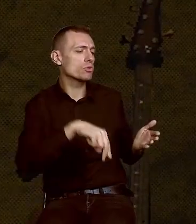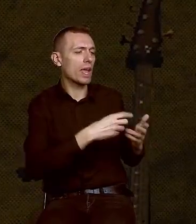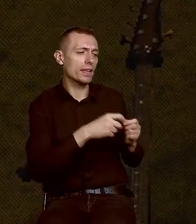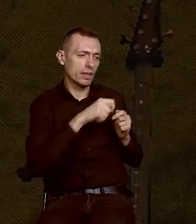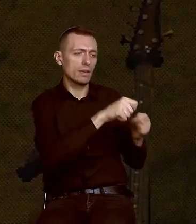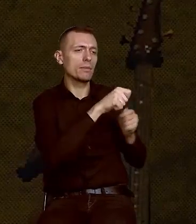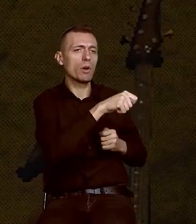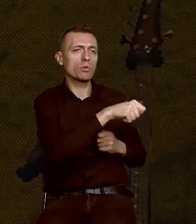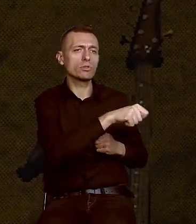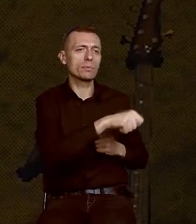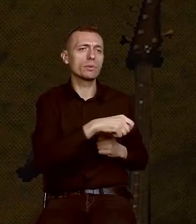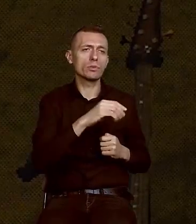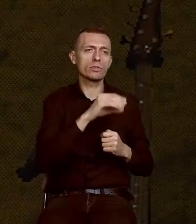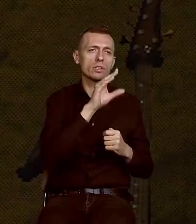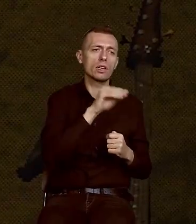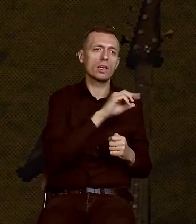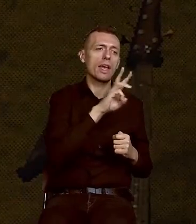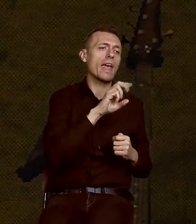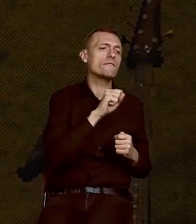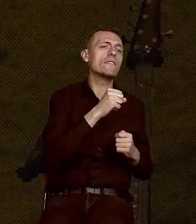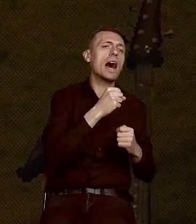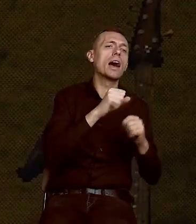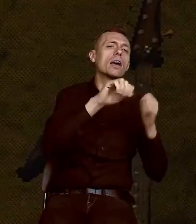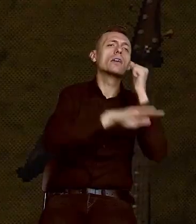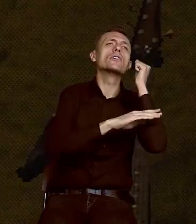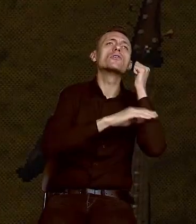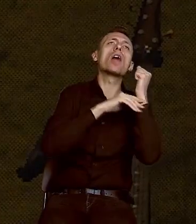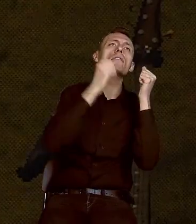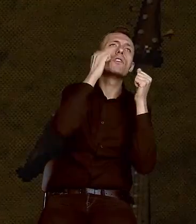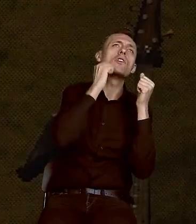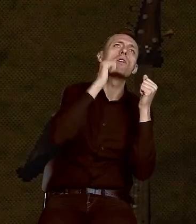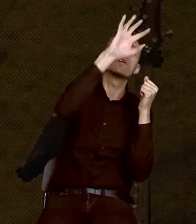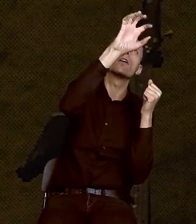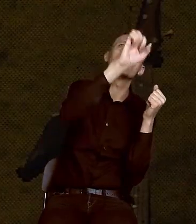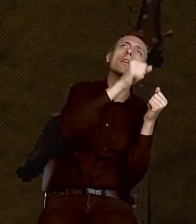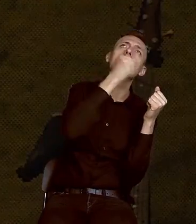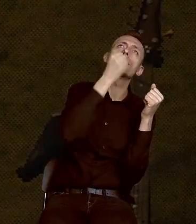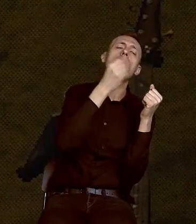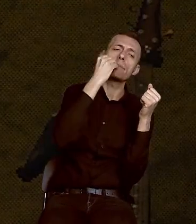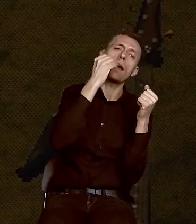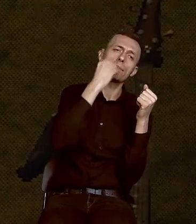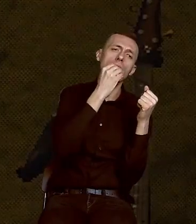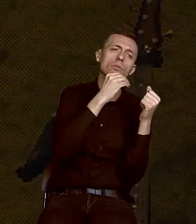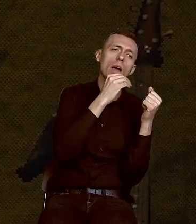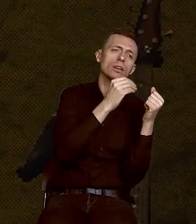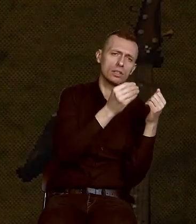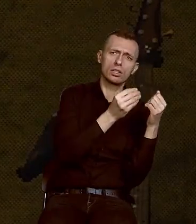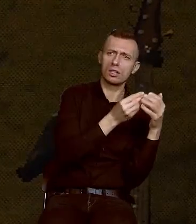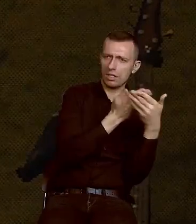owocu, doskonale sobie zdając sprawę z konsekwencji swojego czynu, bo Bóg mu o tym powiedział.